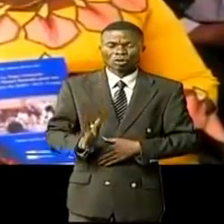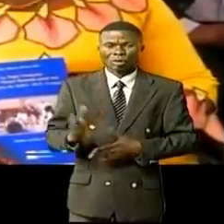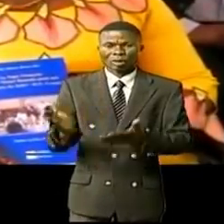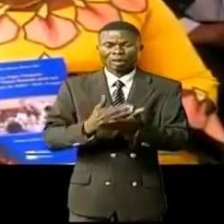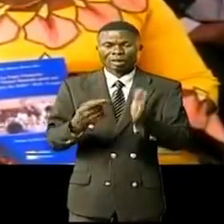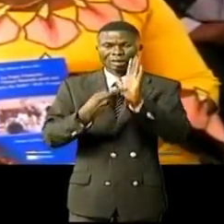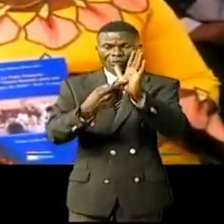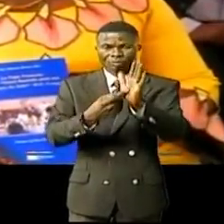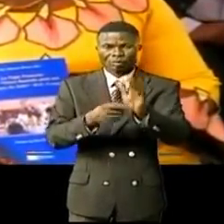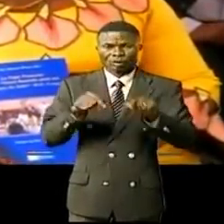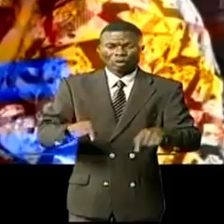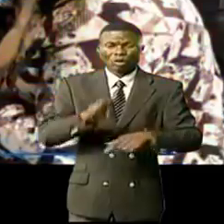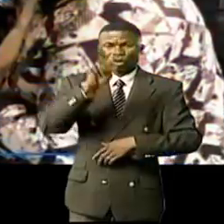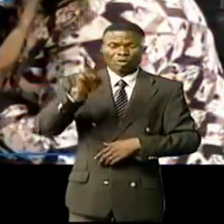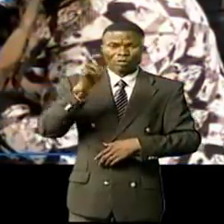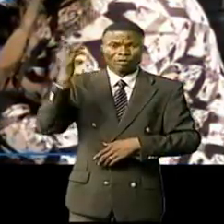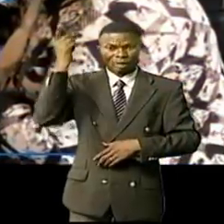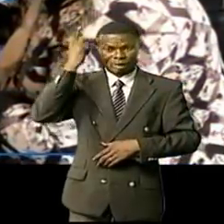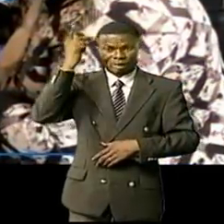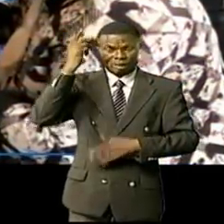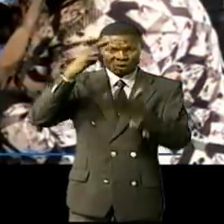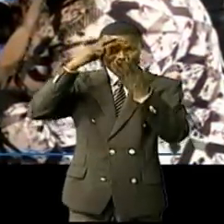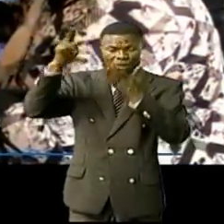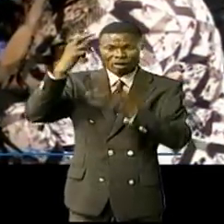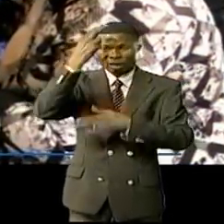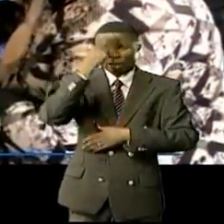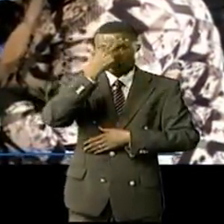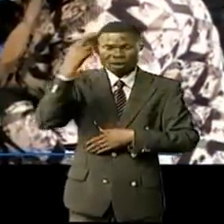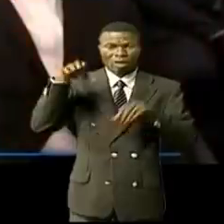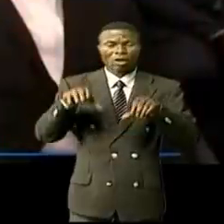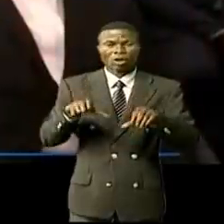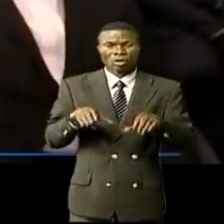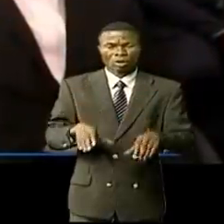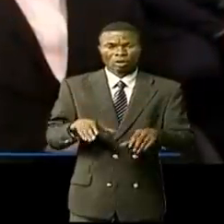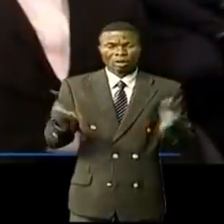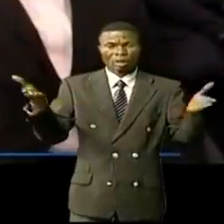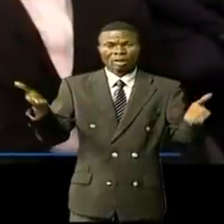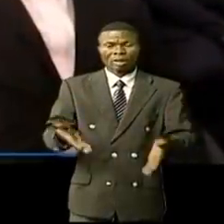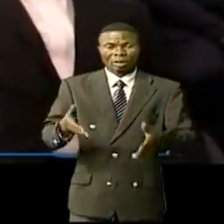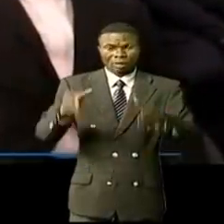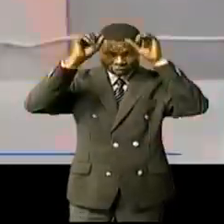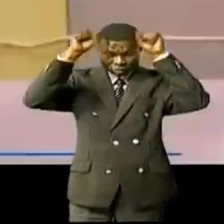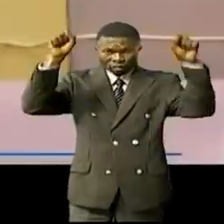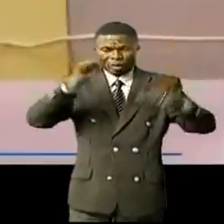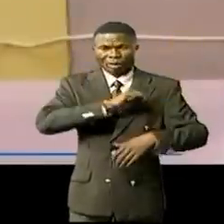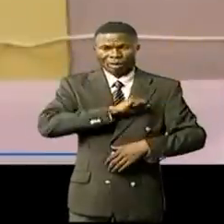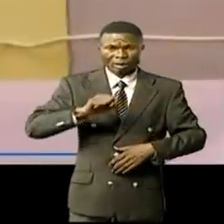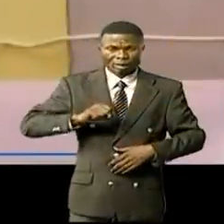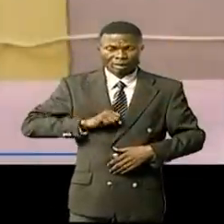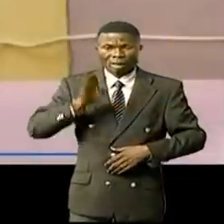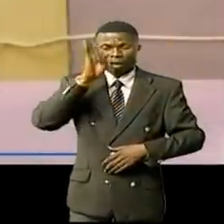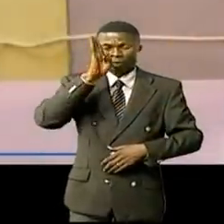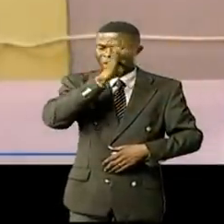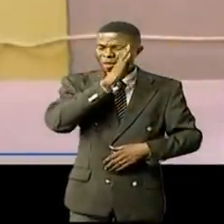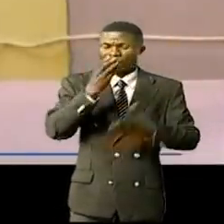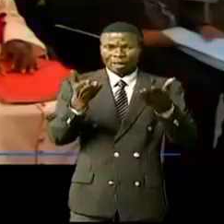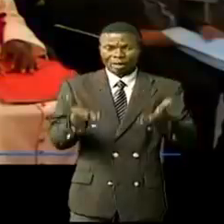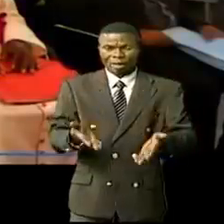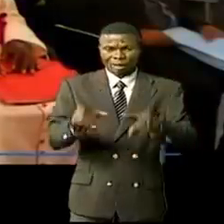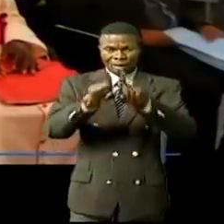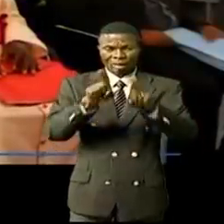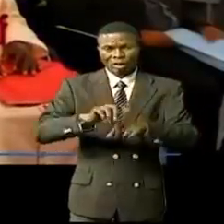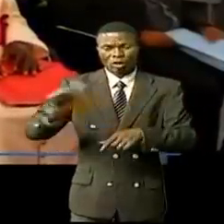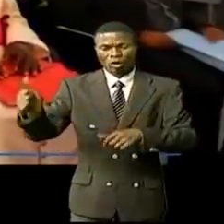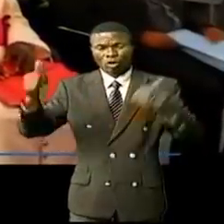ce vendredi à Kinshasa, à l'Université catholique du Congo, en présence du président du Sénat, Modeste Obahati Lukwebo, et